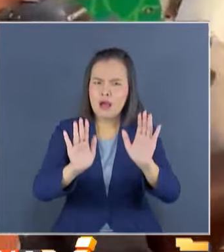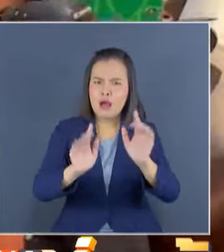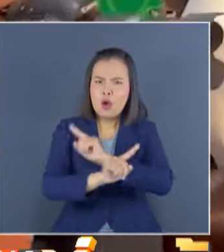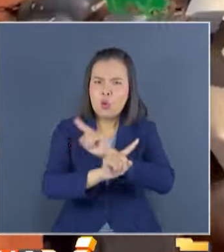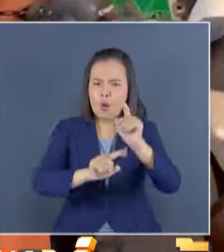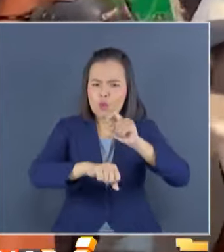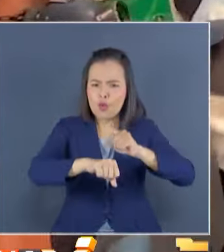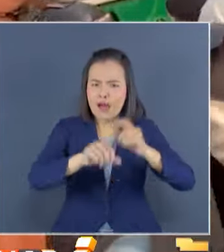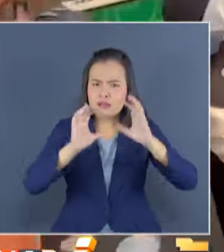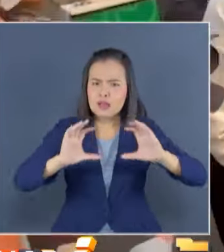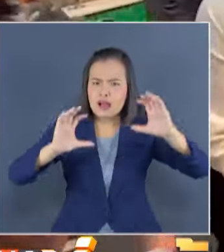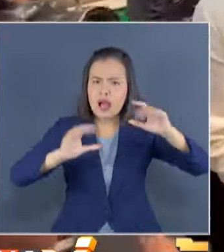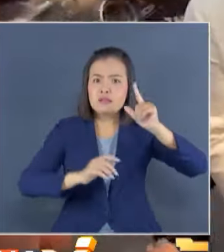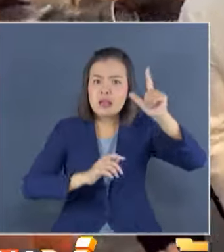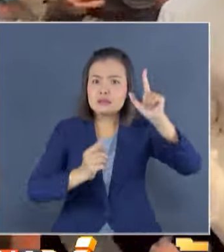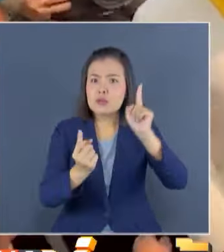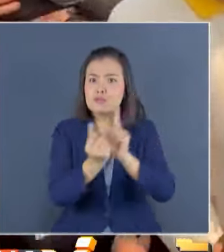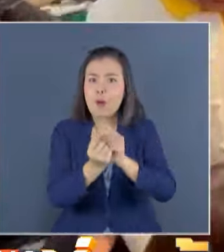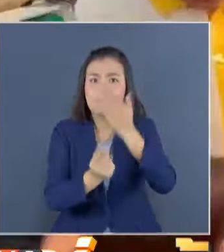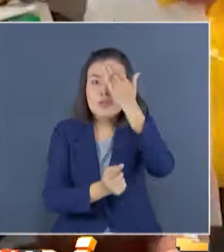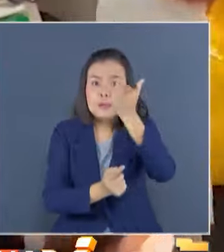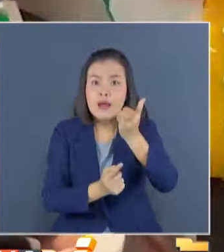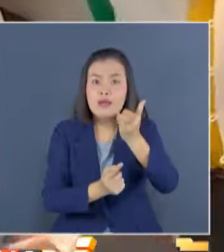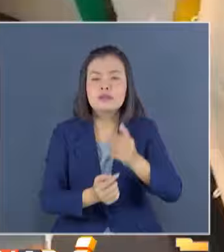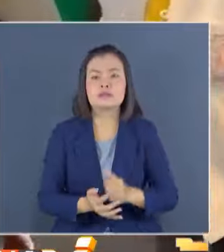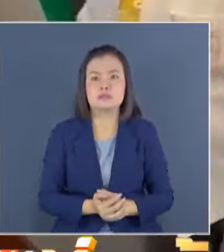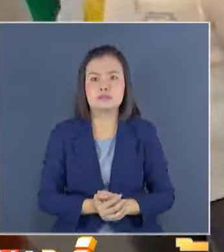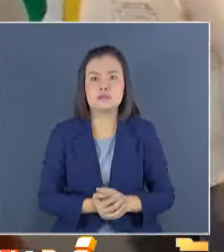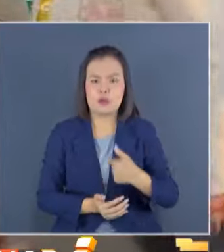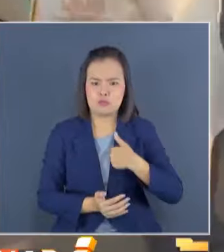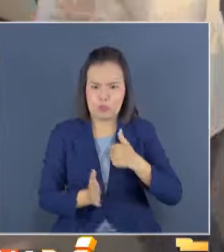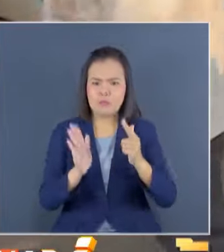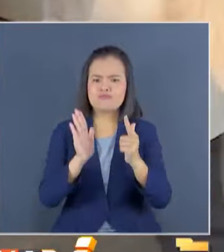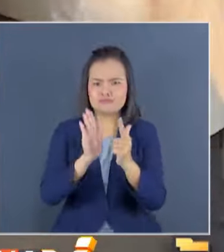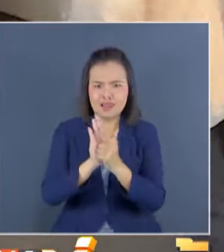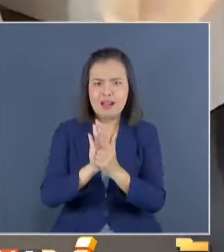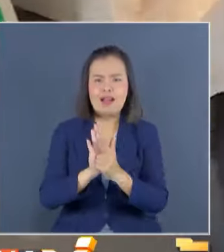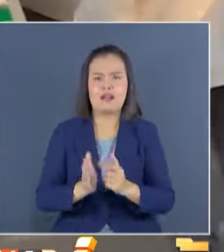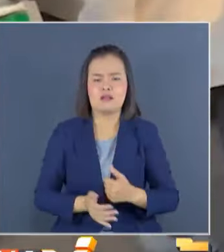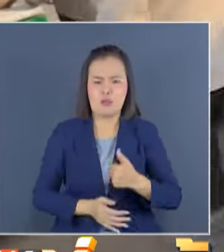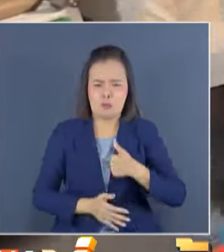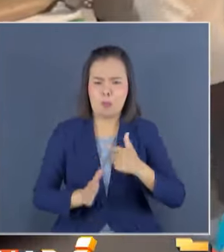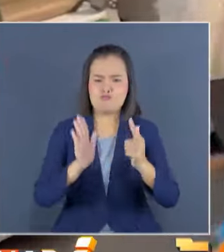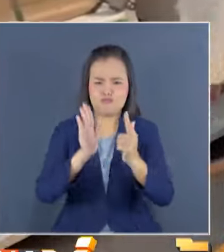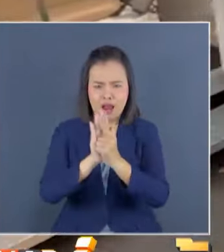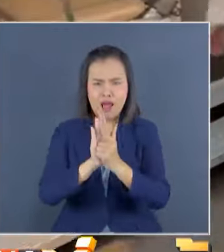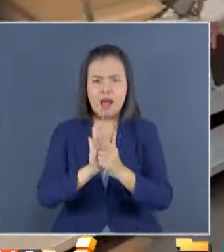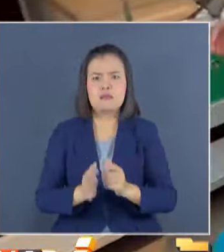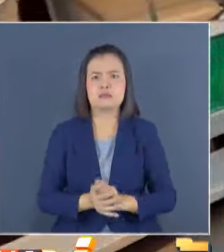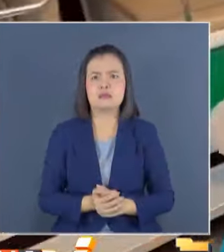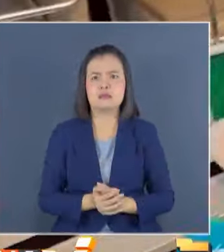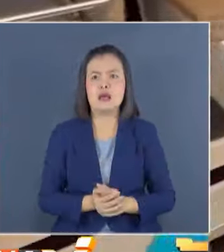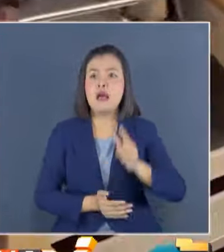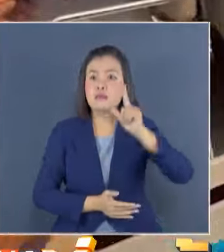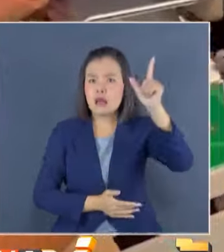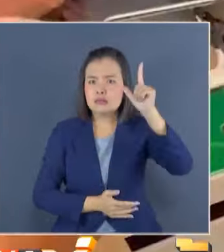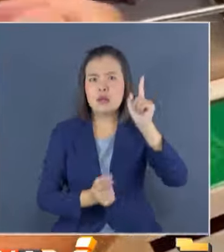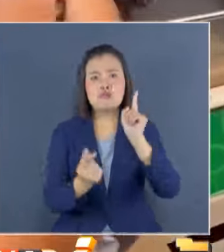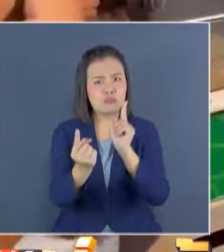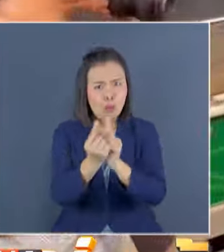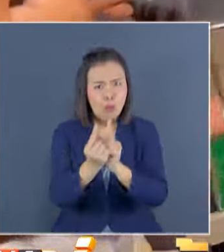การนี่แล้วทำไมท่านไปพบกับท่านนายกทักษิณร้อยเอกธรรมนัสบอกนี่ผมลาราชการมาผมลาราชการมาเมื่อผมพบกับอดีตนายก